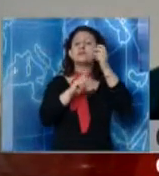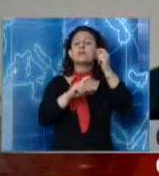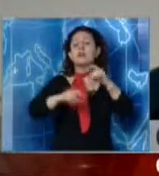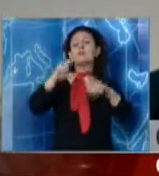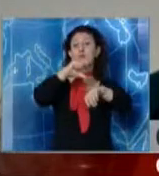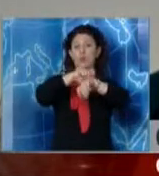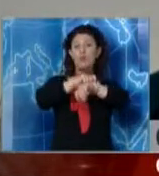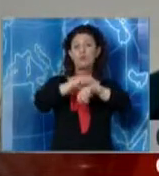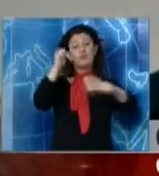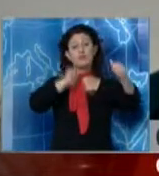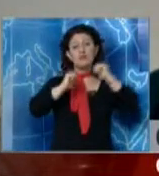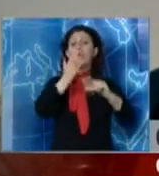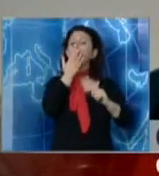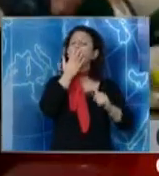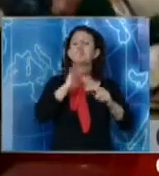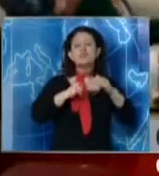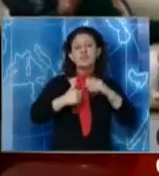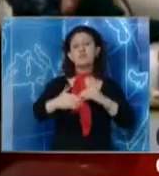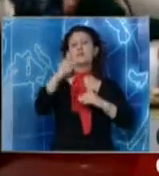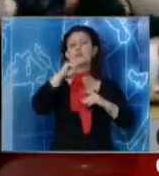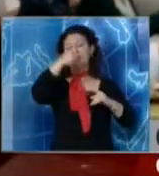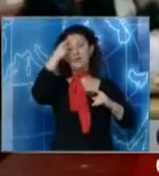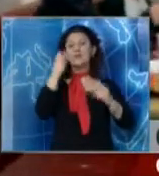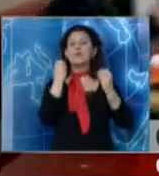tıp okumak istiyorum. İnşallah ileride iyi bir doktor olurum.